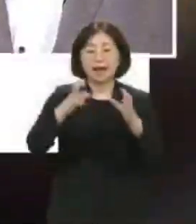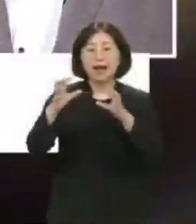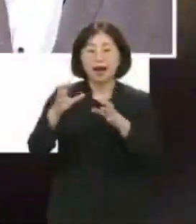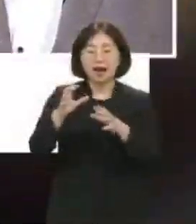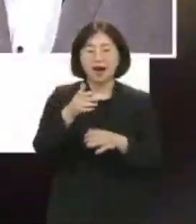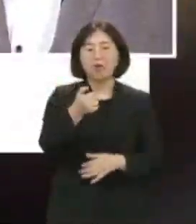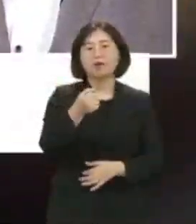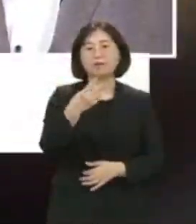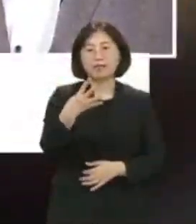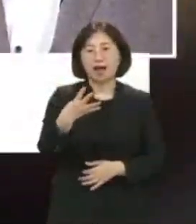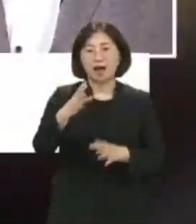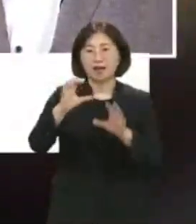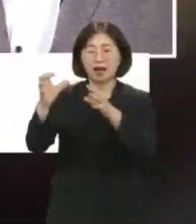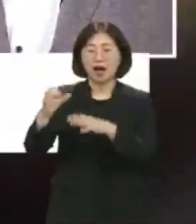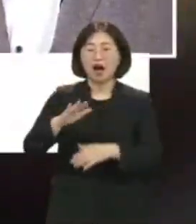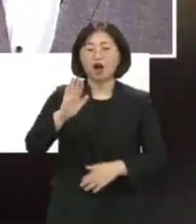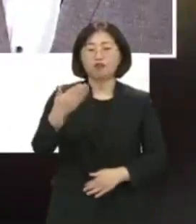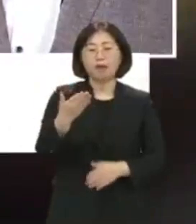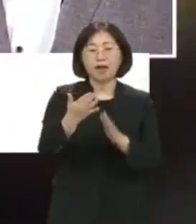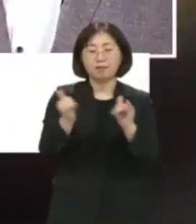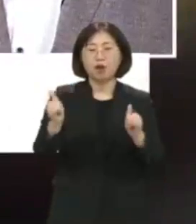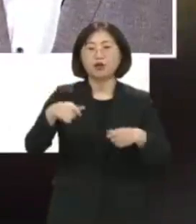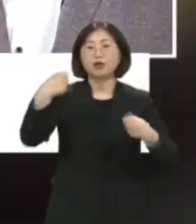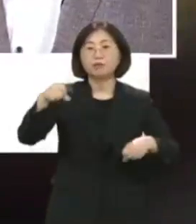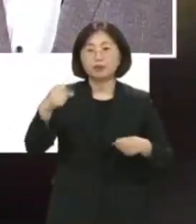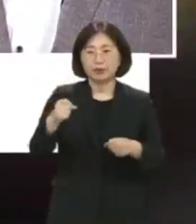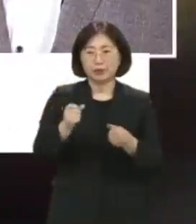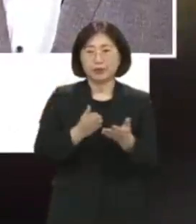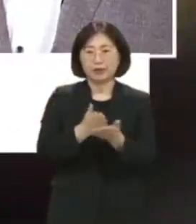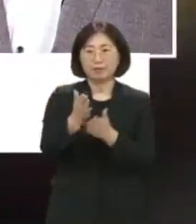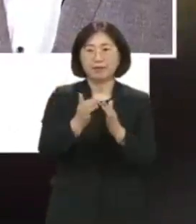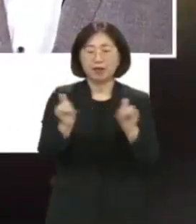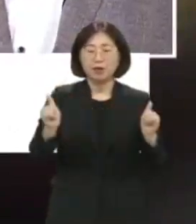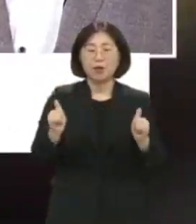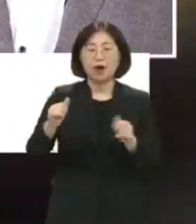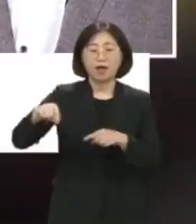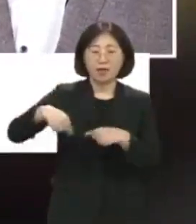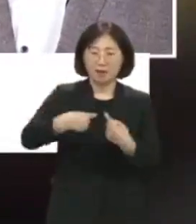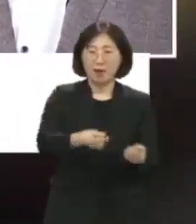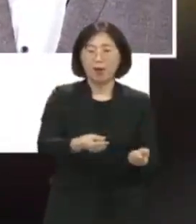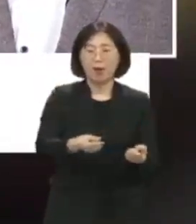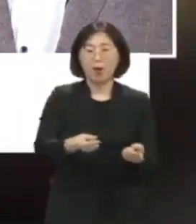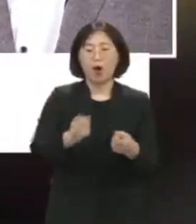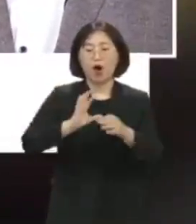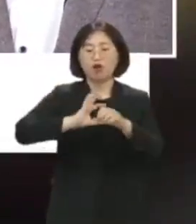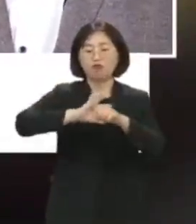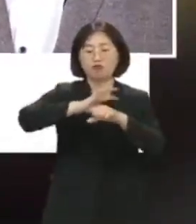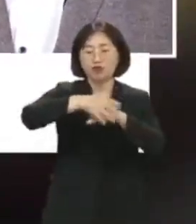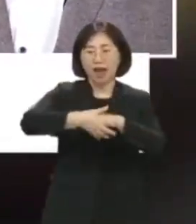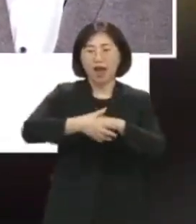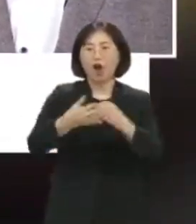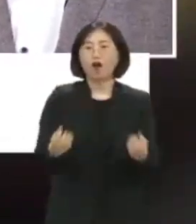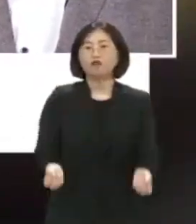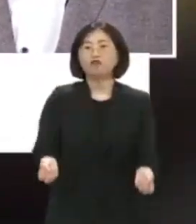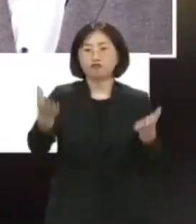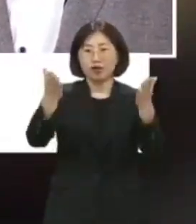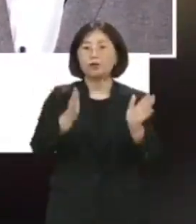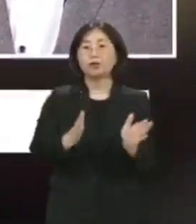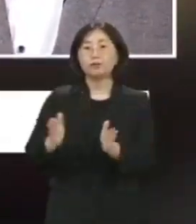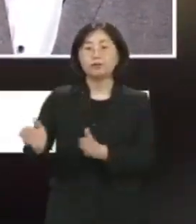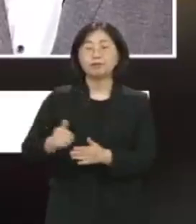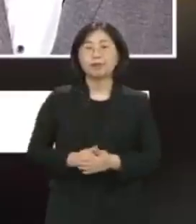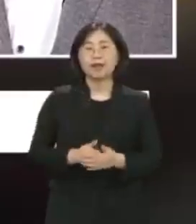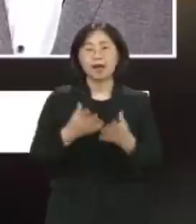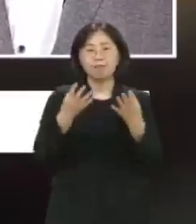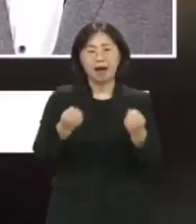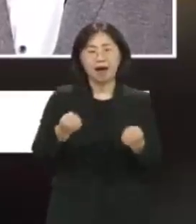54개국에서 900여 명의 무용수들과 함께 방문단이 참여하는 글로벌 축제로 준비했습니다.